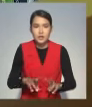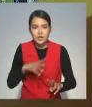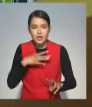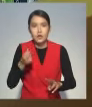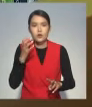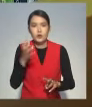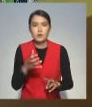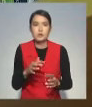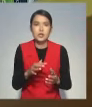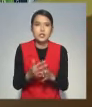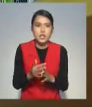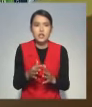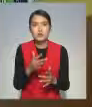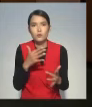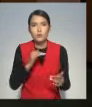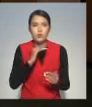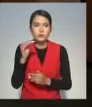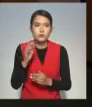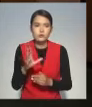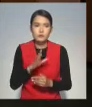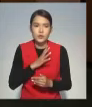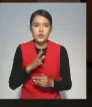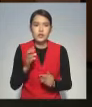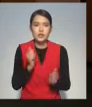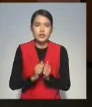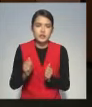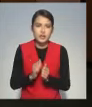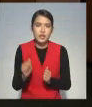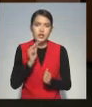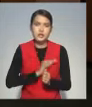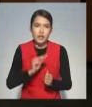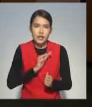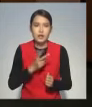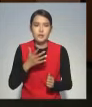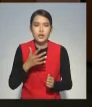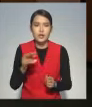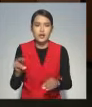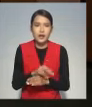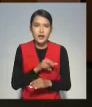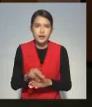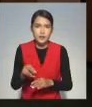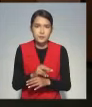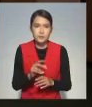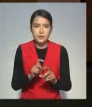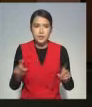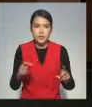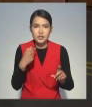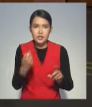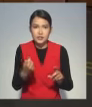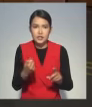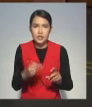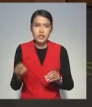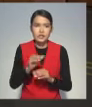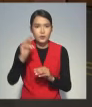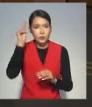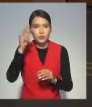поддерживают собственными силами и средствами. Каждый год, значит, мы проводим косметический ремонт, значит, готовимся к новому